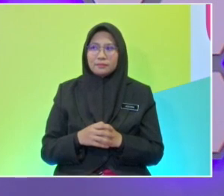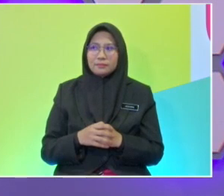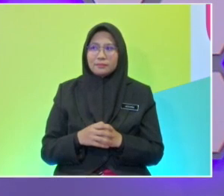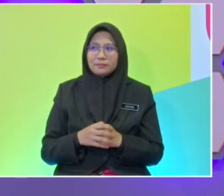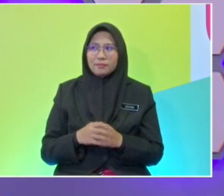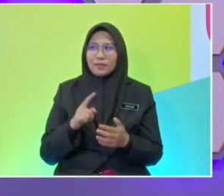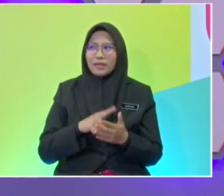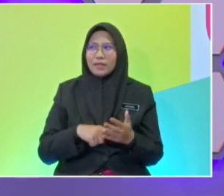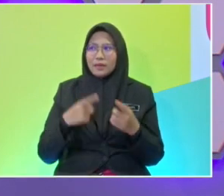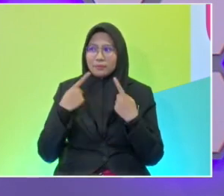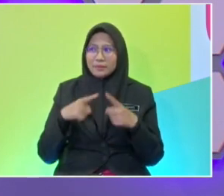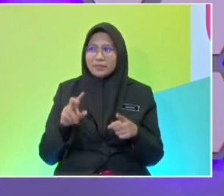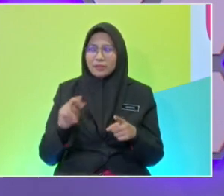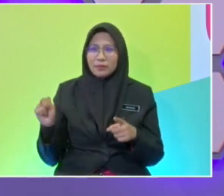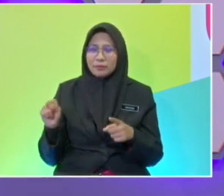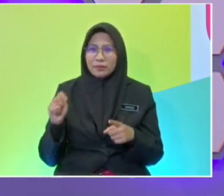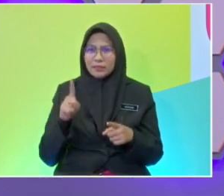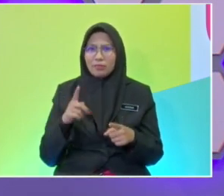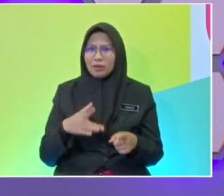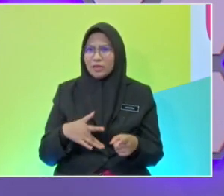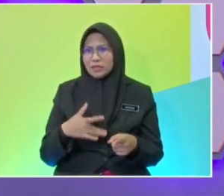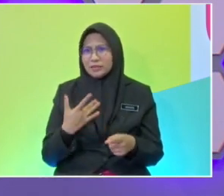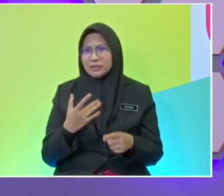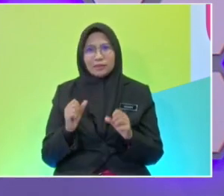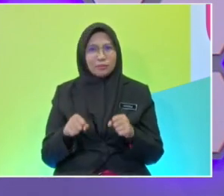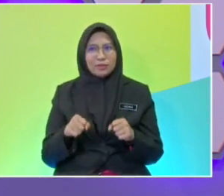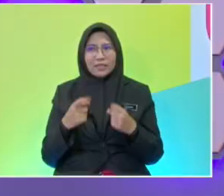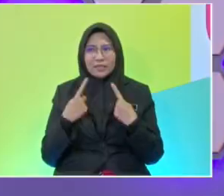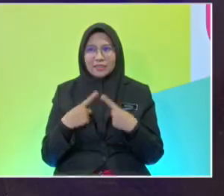jawaban yang murid Boleh bagi pada jagung